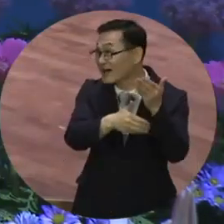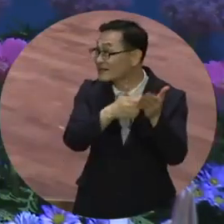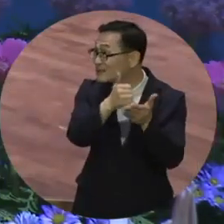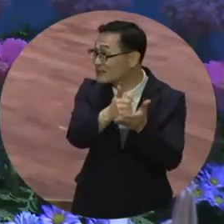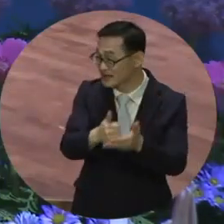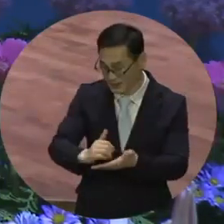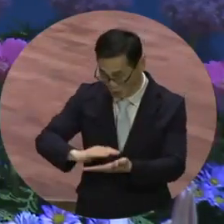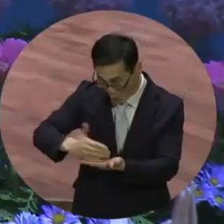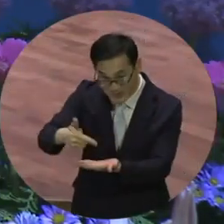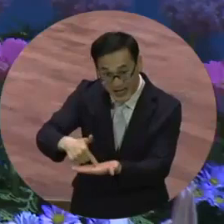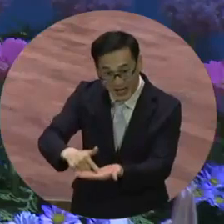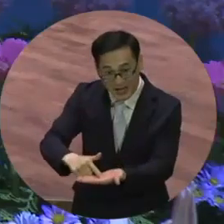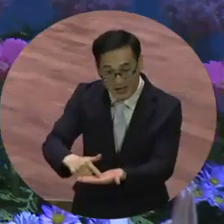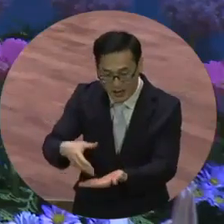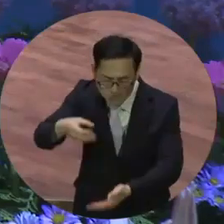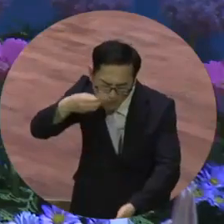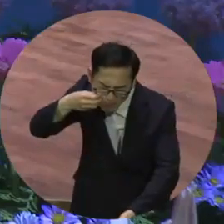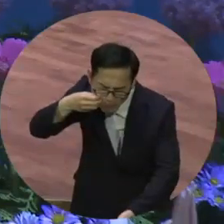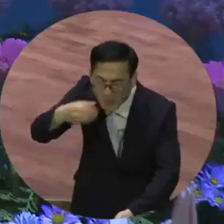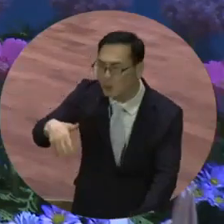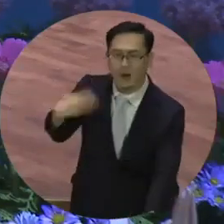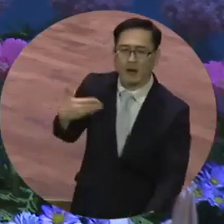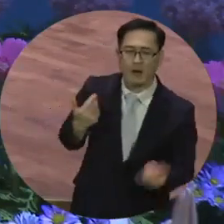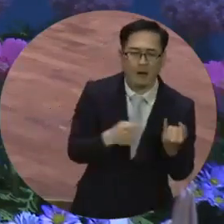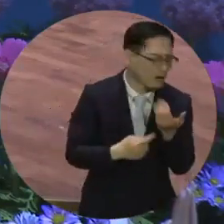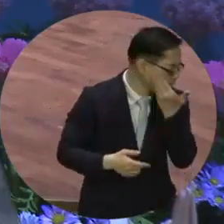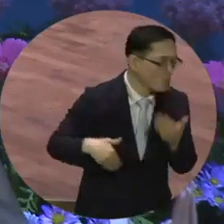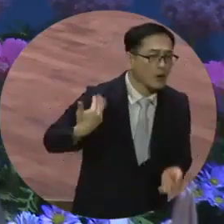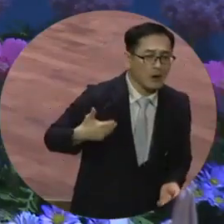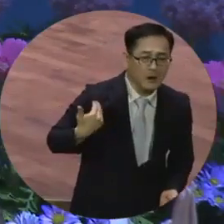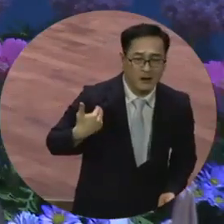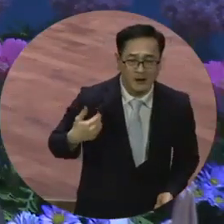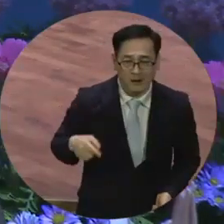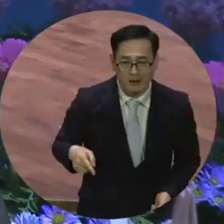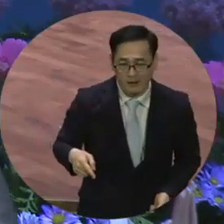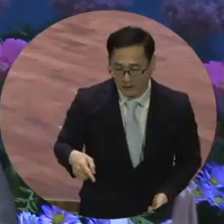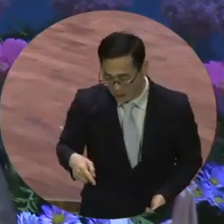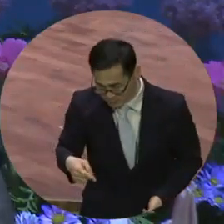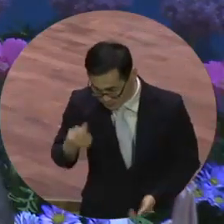죽은 통장을 찾아주셨습니다. 죽은 통장.